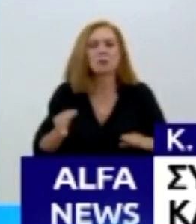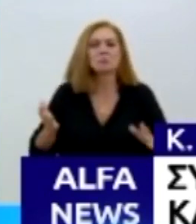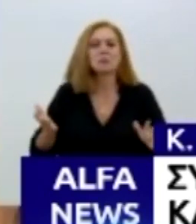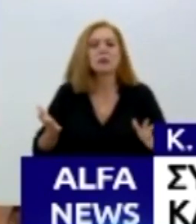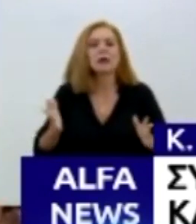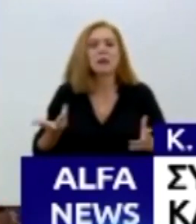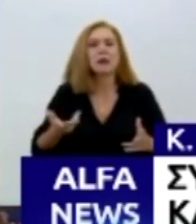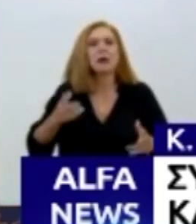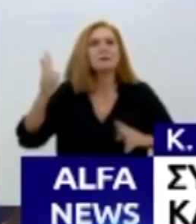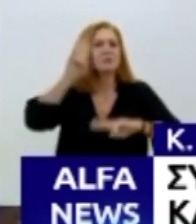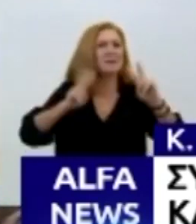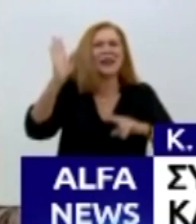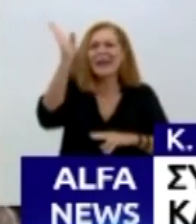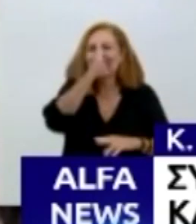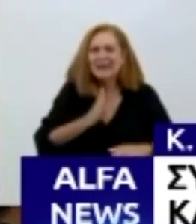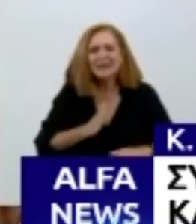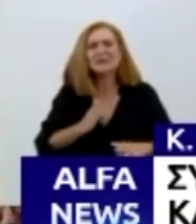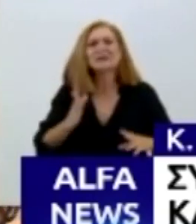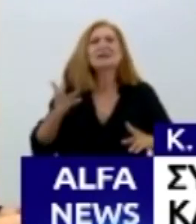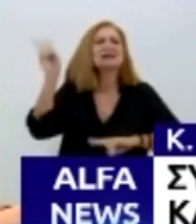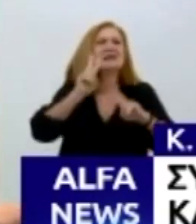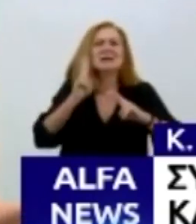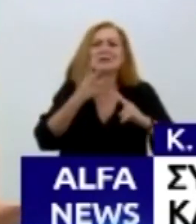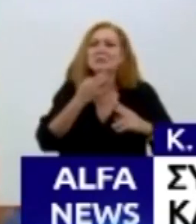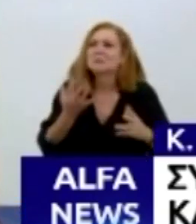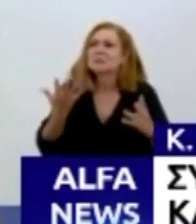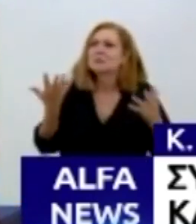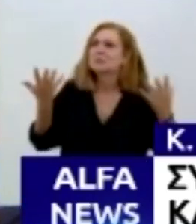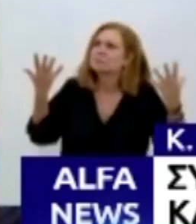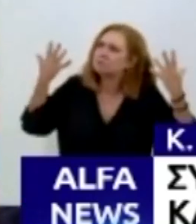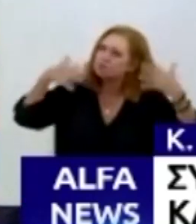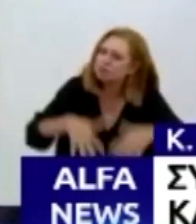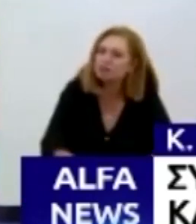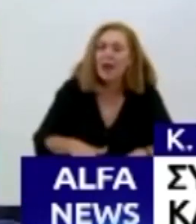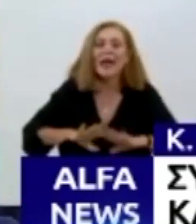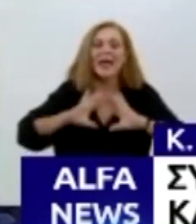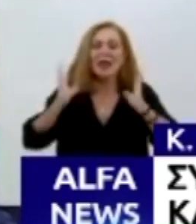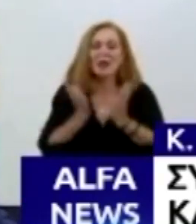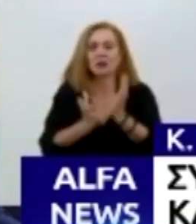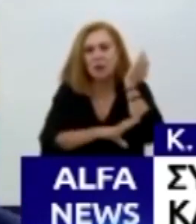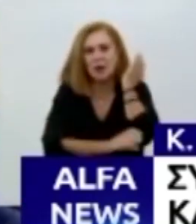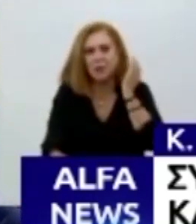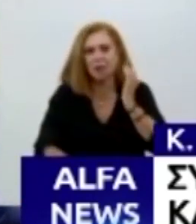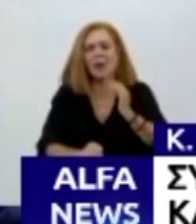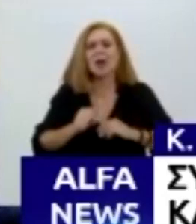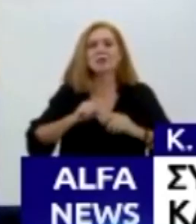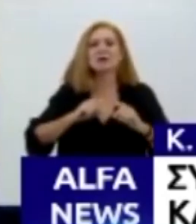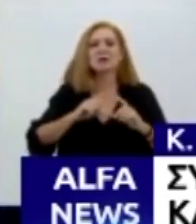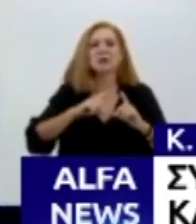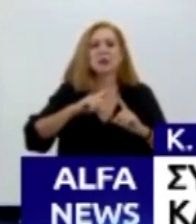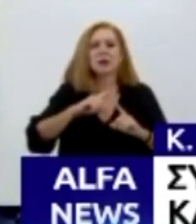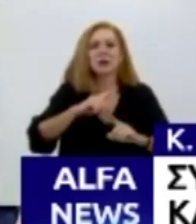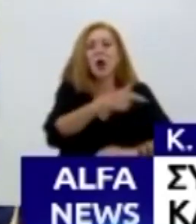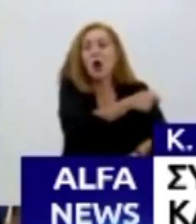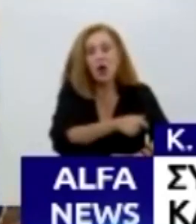της κλιματικής κρίσης, κλιματική κατάρρευση θυμίζω την αποκάλεσε ο Γενικός Γραμματέας των Ηνωμένων Εθνών, να